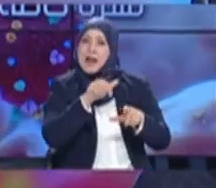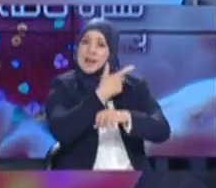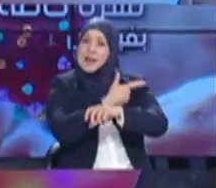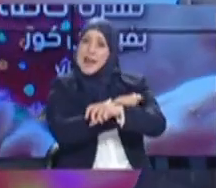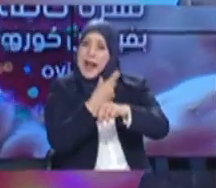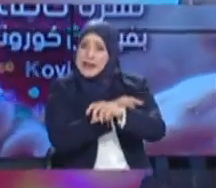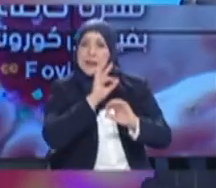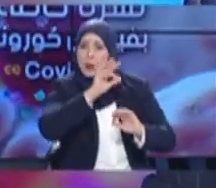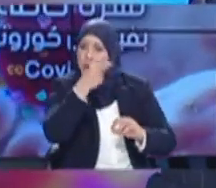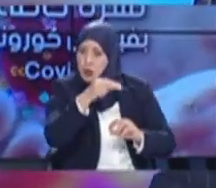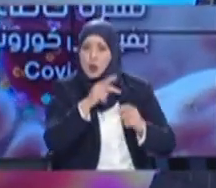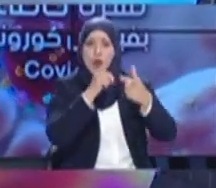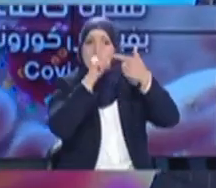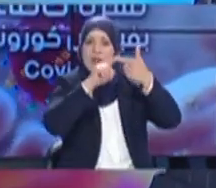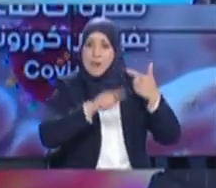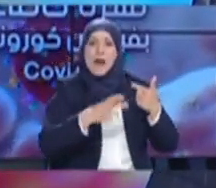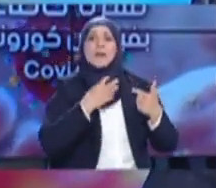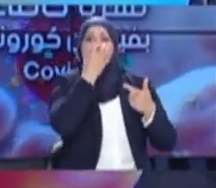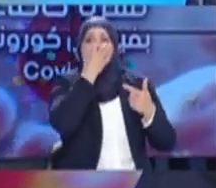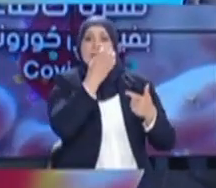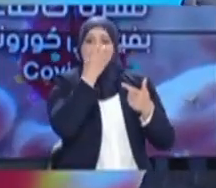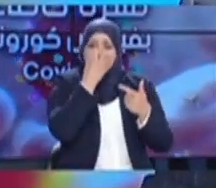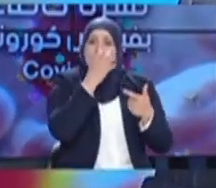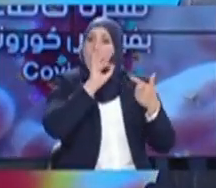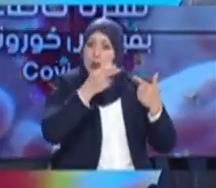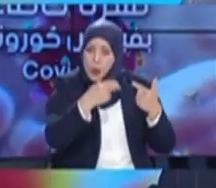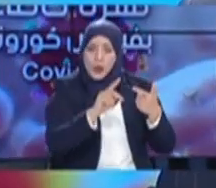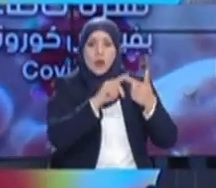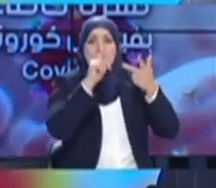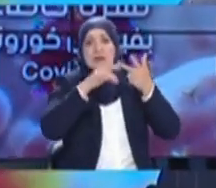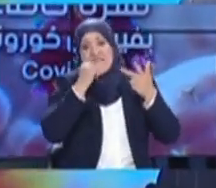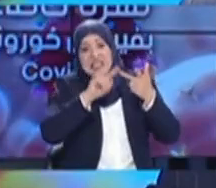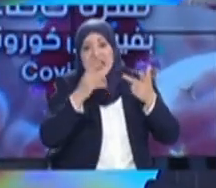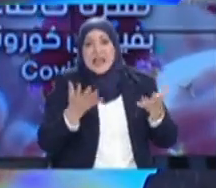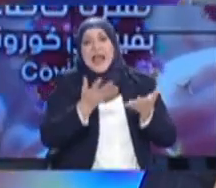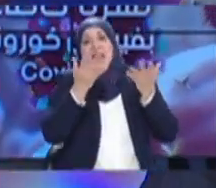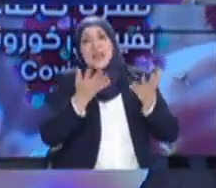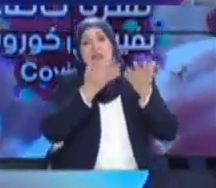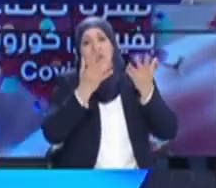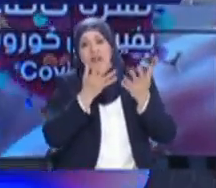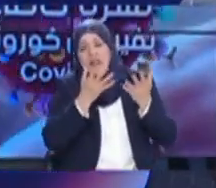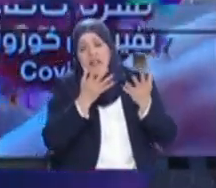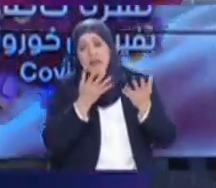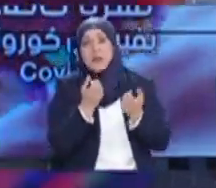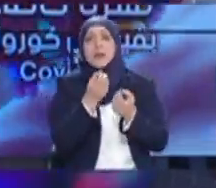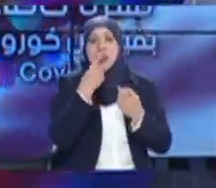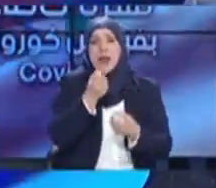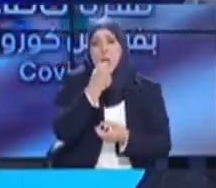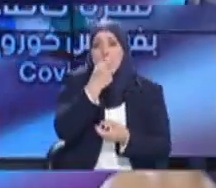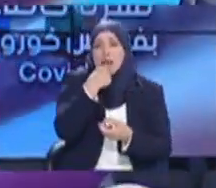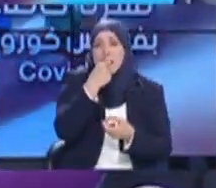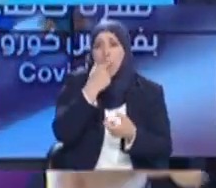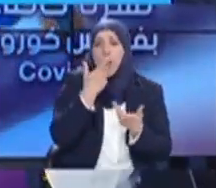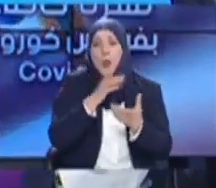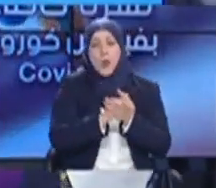يلزمهمش، الناس اللي يلزمهم اكسجين ولا ما يلزمهمش. بالنسبه للحالات الخفيفه بكل باش ياخذ الوصفه الدوائيه